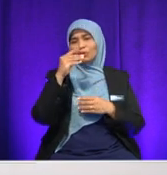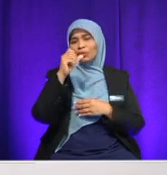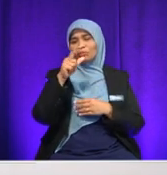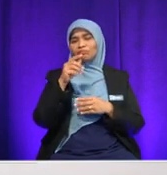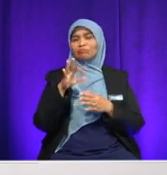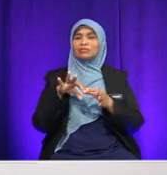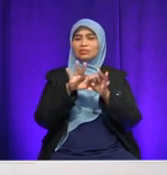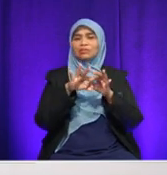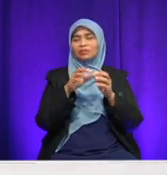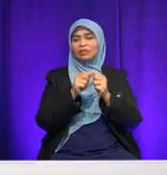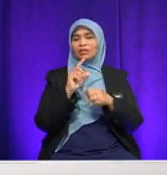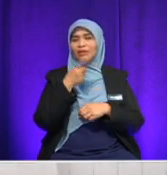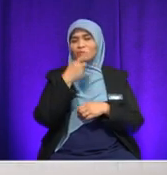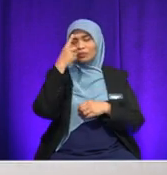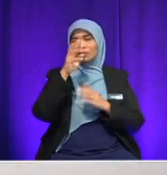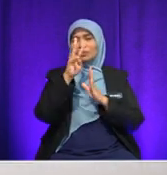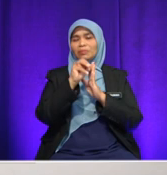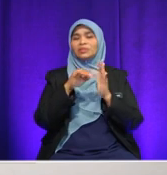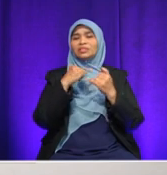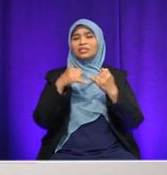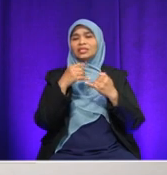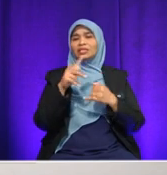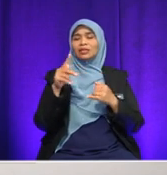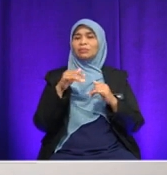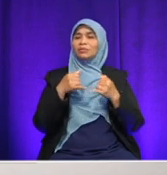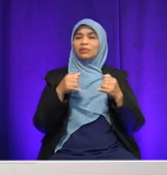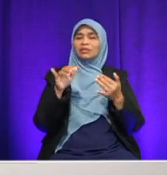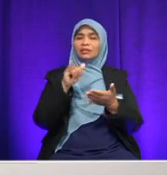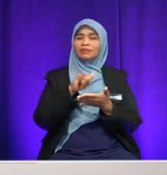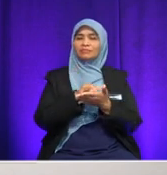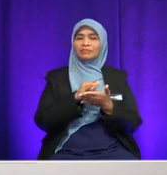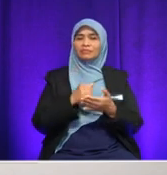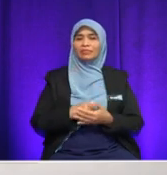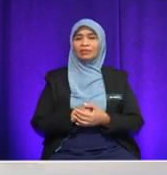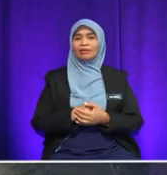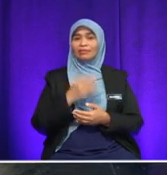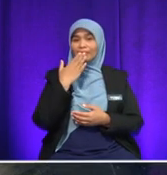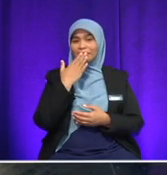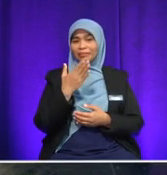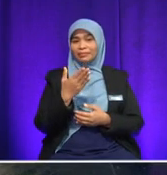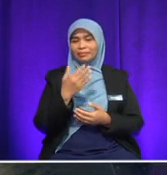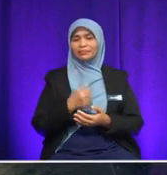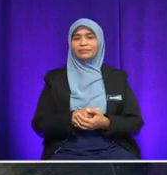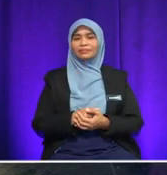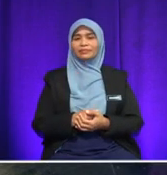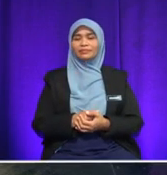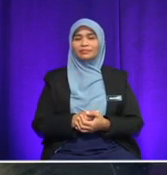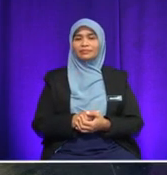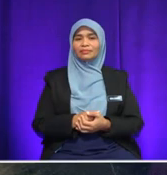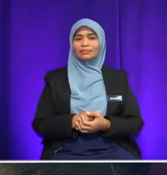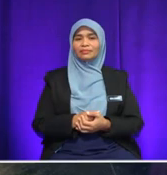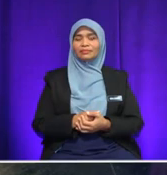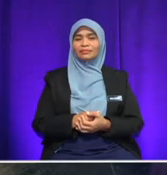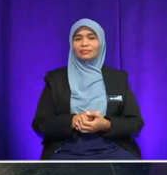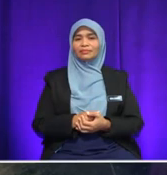kami pagi itu untuk menjayakan permainan kami berdua. Okey, terima kasih Fatihah. Nak